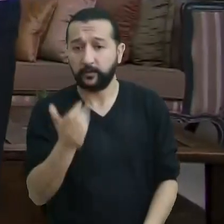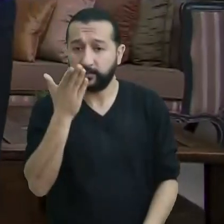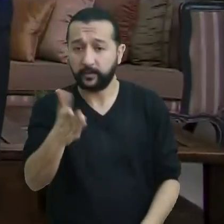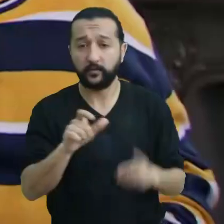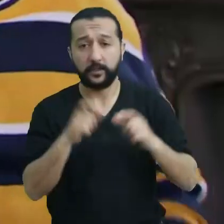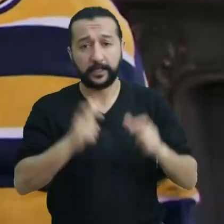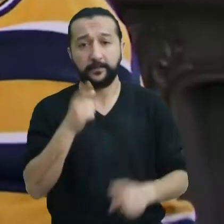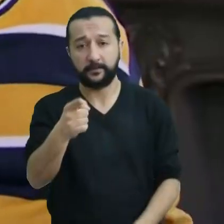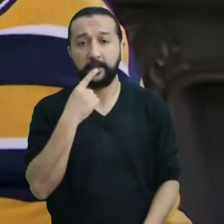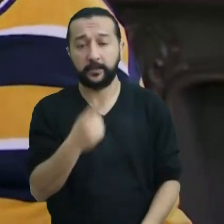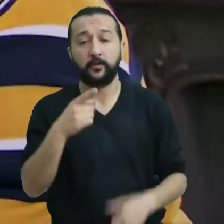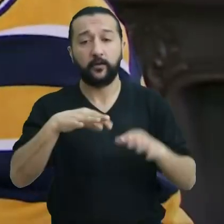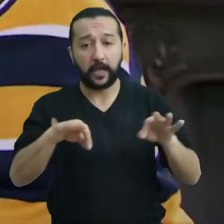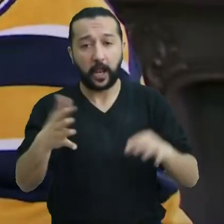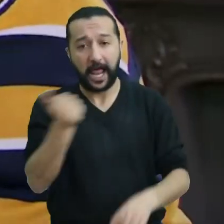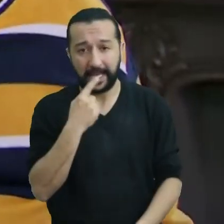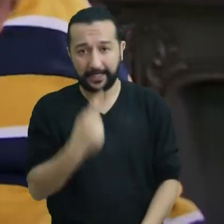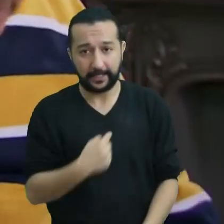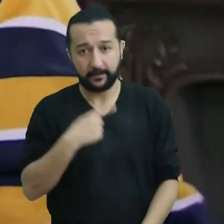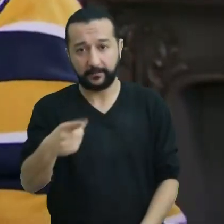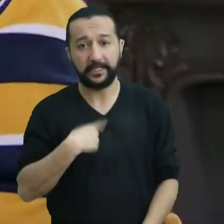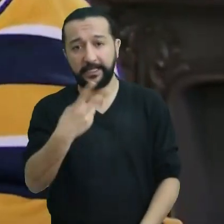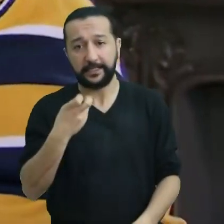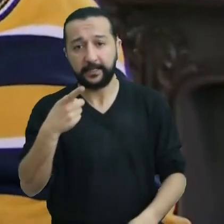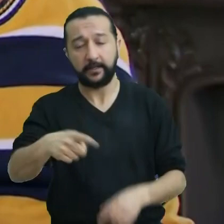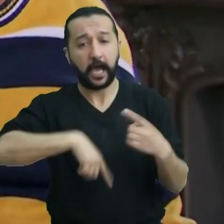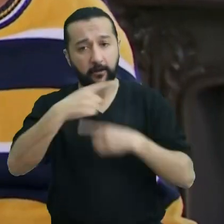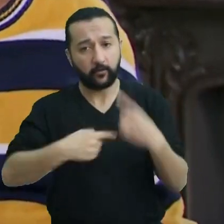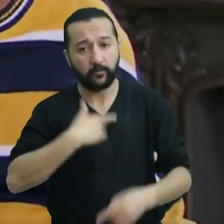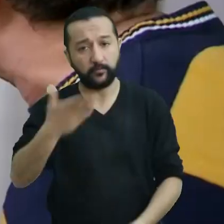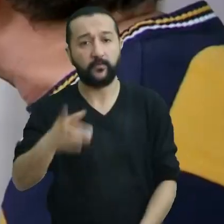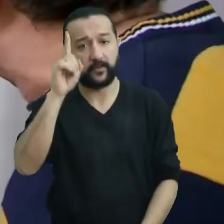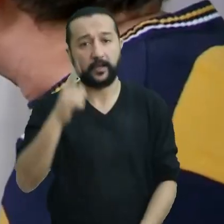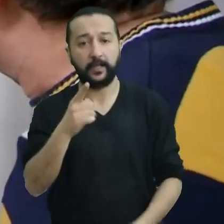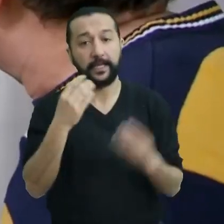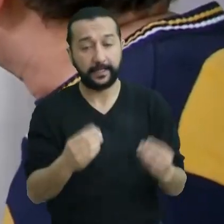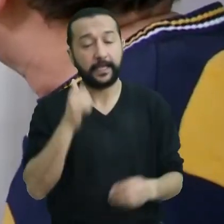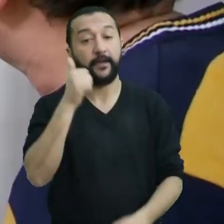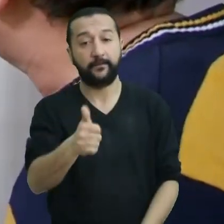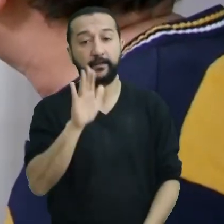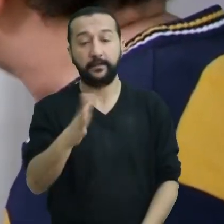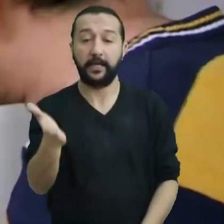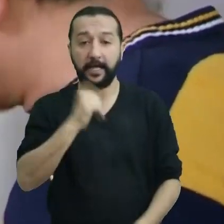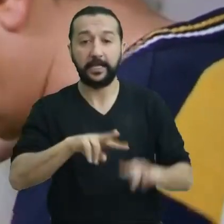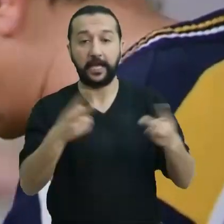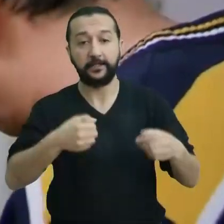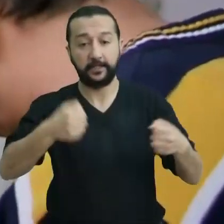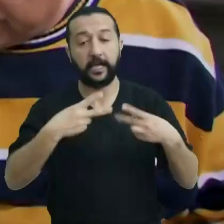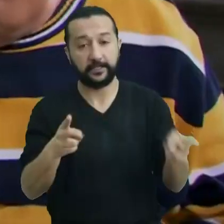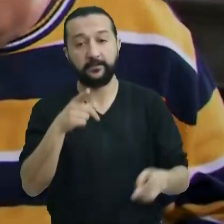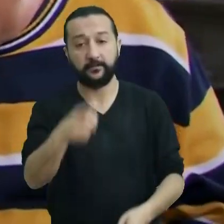sen Şükrü ya? Ya sen poşet al gel demedin mi? Ben de 2 saattir poşet arıyorum vallahi ya. İyi aferin. Hı. Hadi aç şu